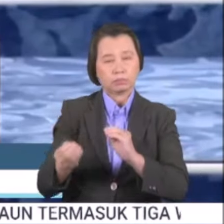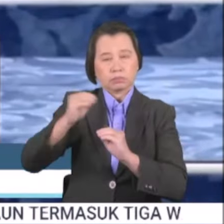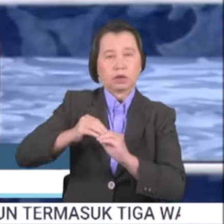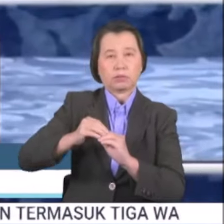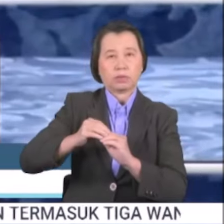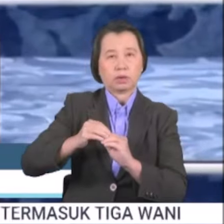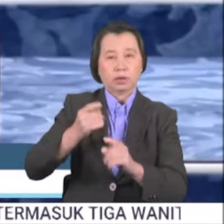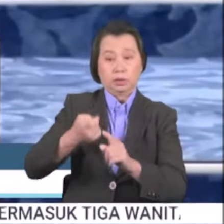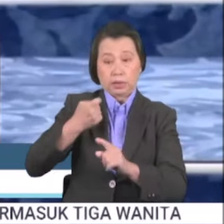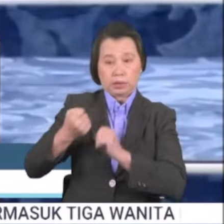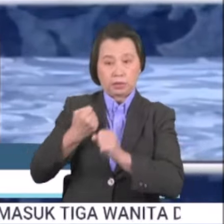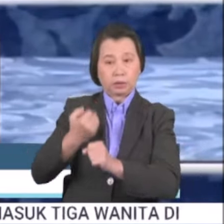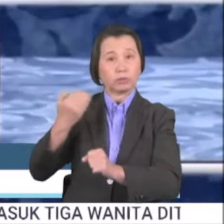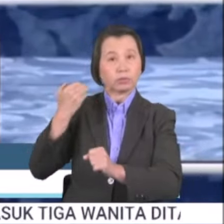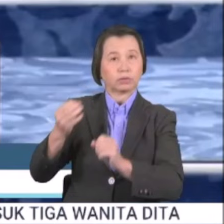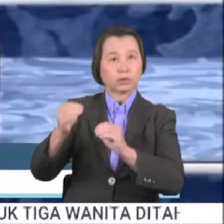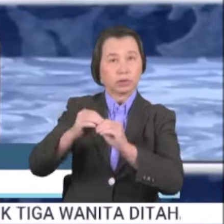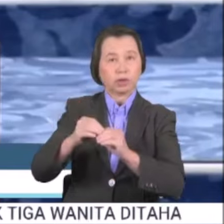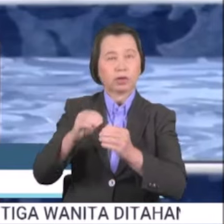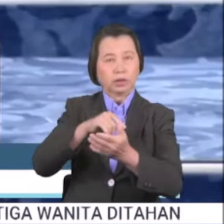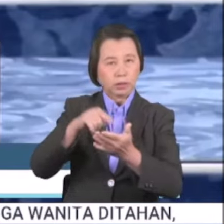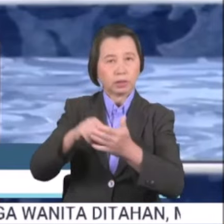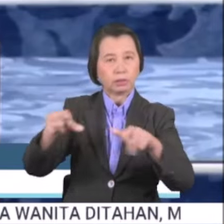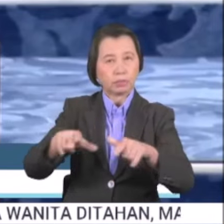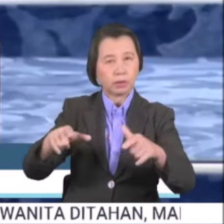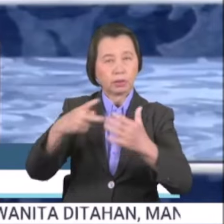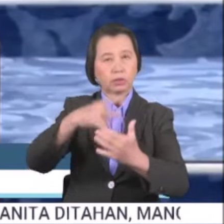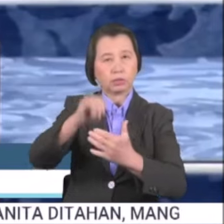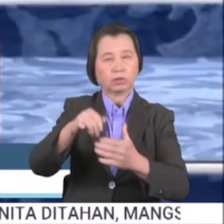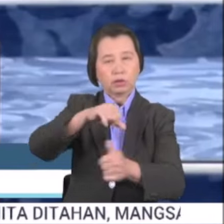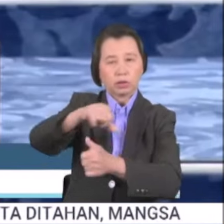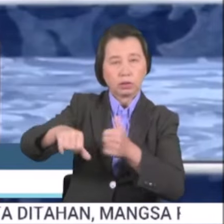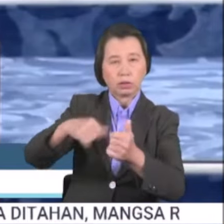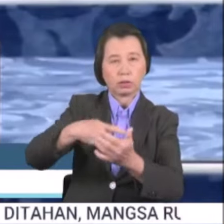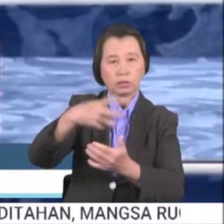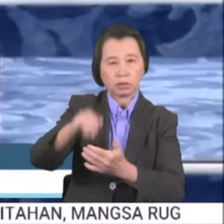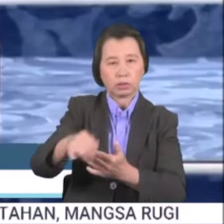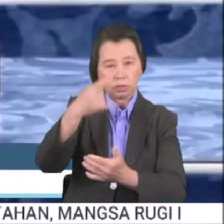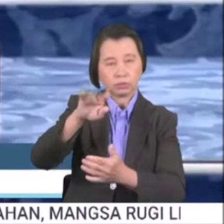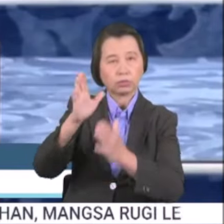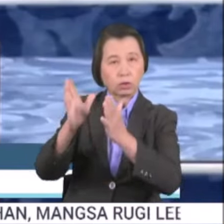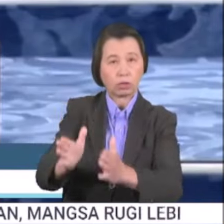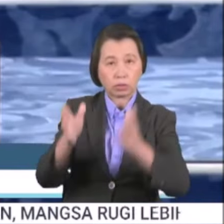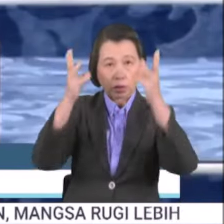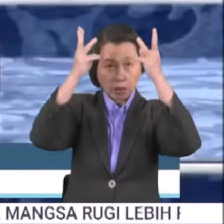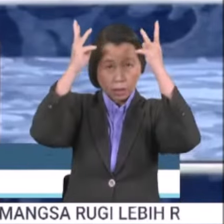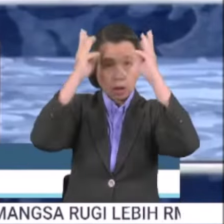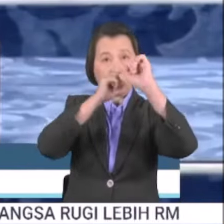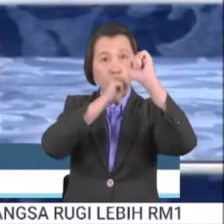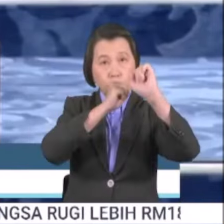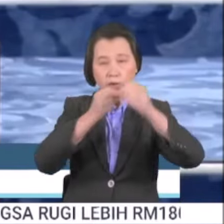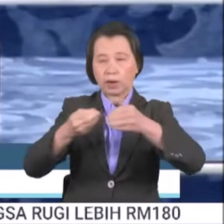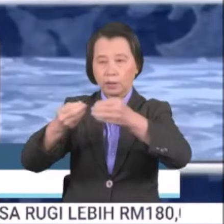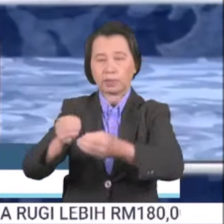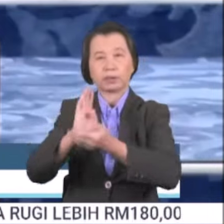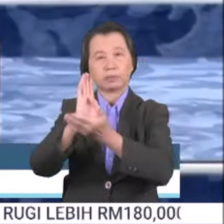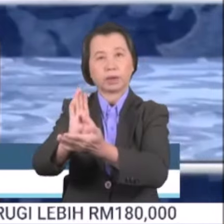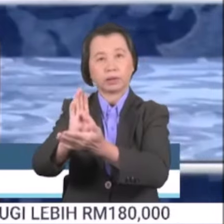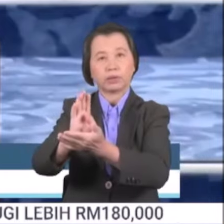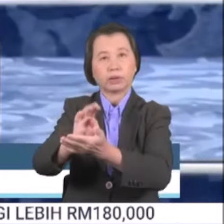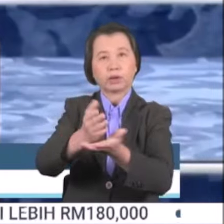daripada tahun lalu. Ini pelaksanaan projek sosioekonomi, prasarana perkembangan orang asli dan pemberian bantuan